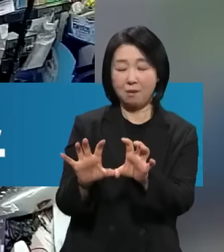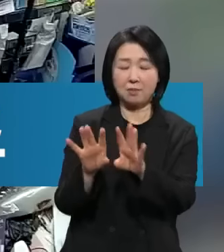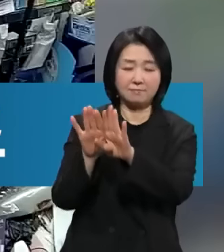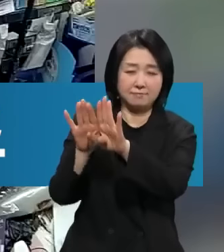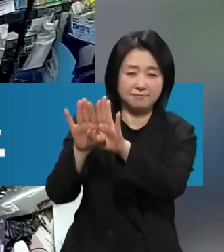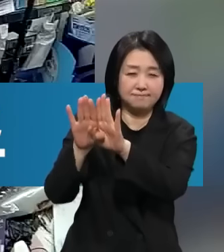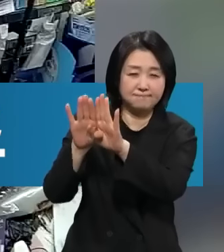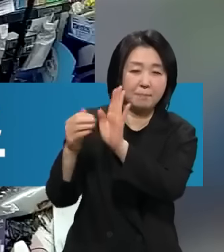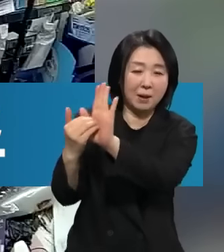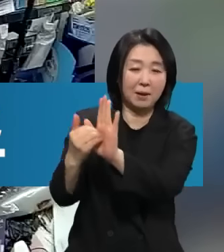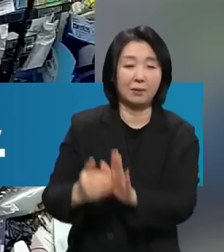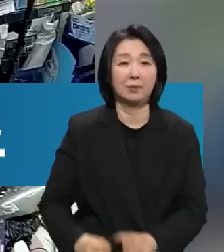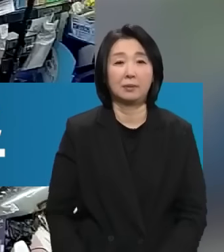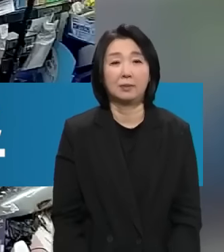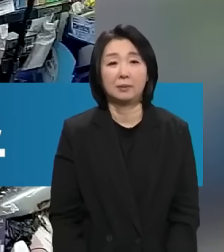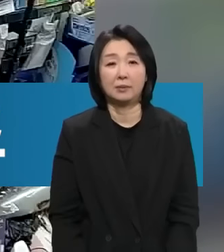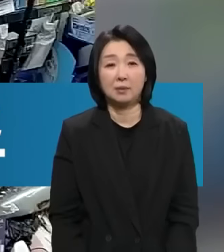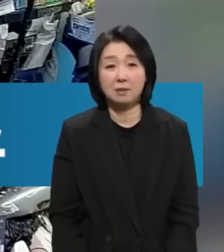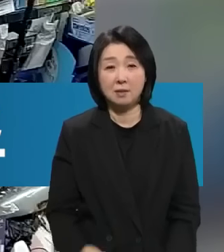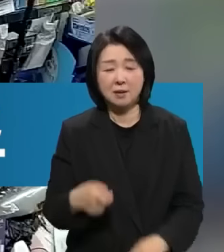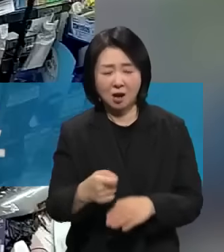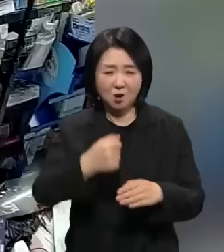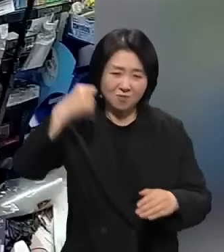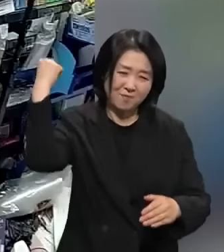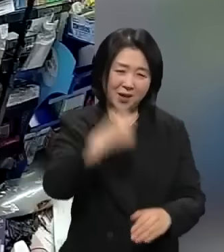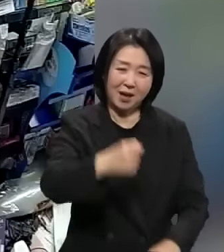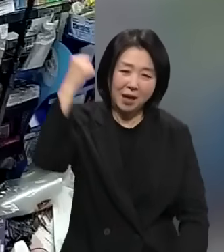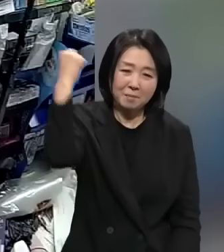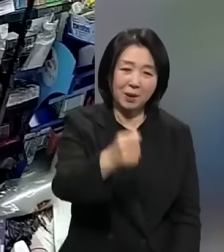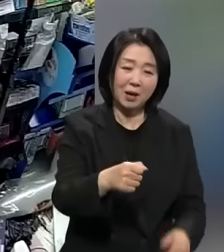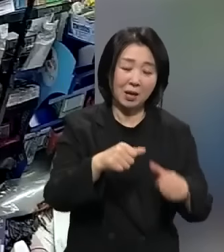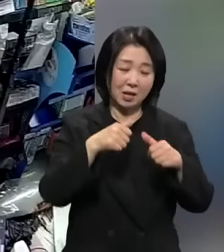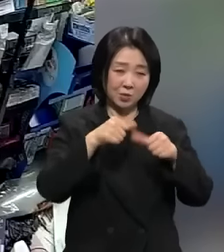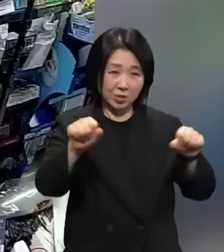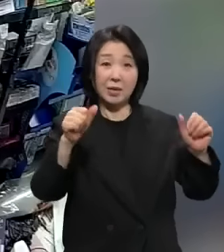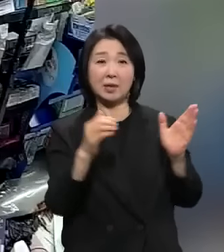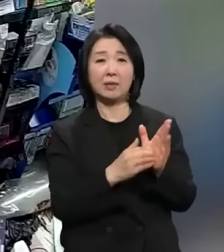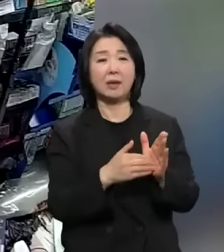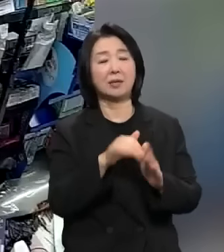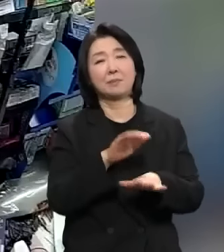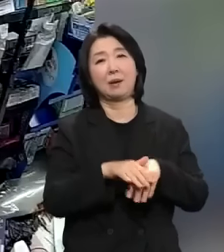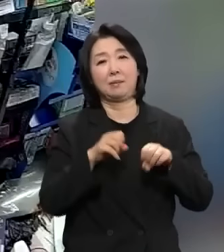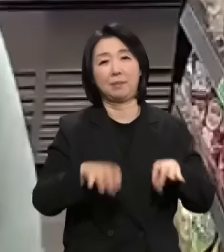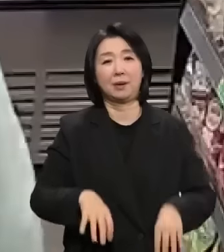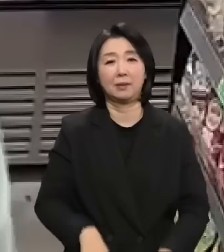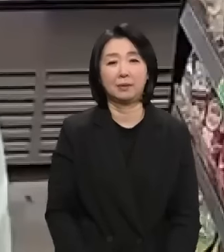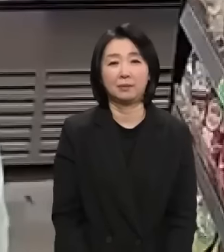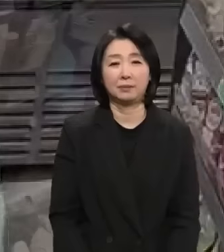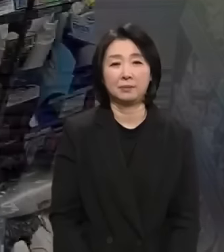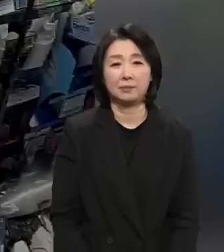문 앞을 막았었습니다. 칼로 문을 내리치며 강화유리를 깨뜨려보지만 소용이 없습니다.